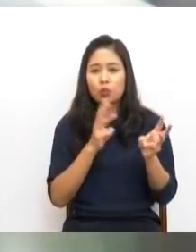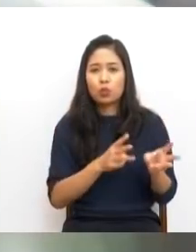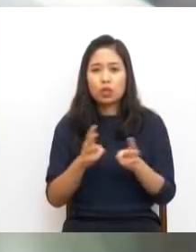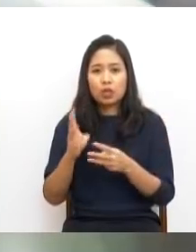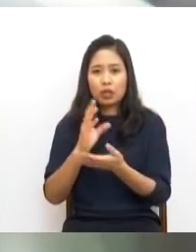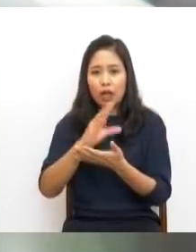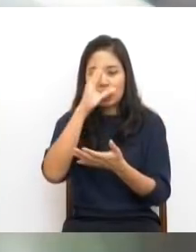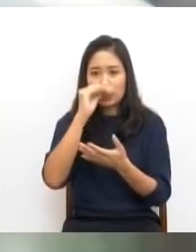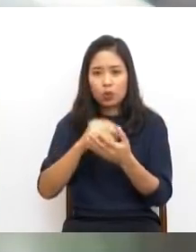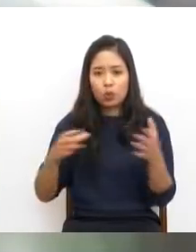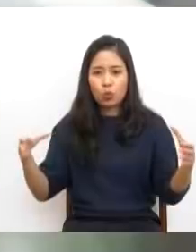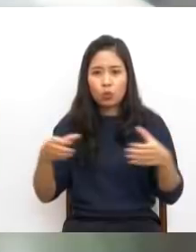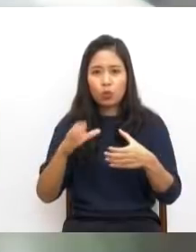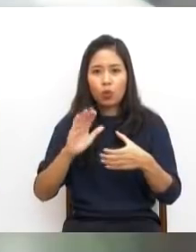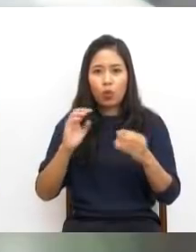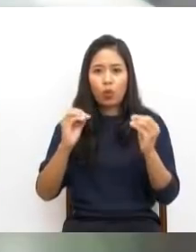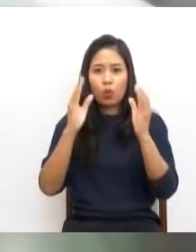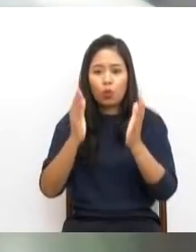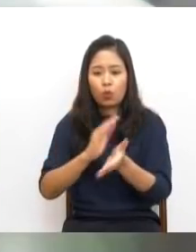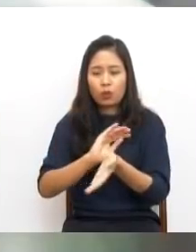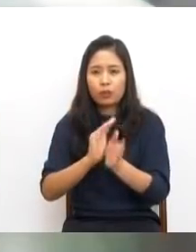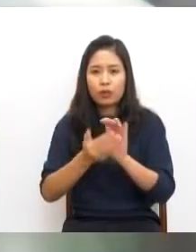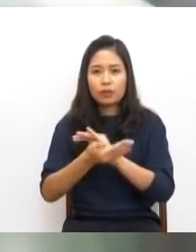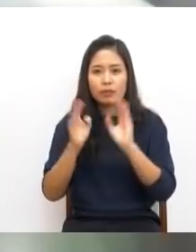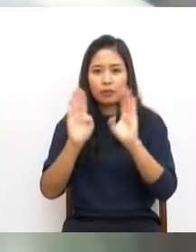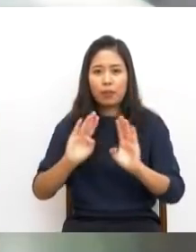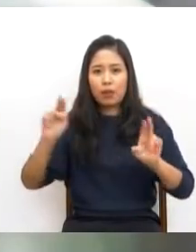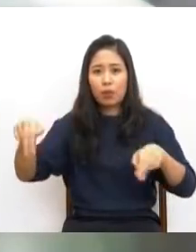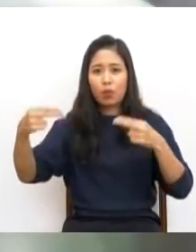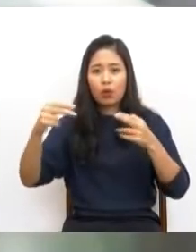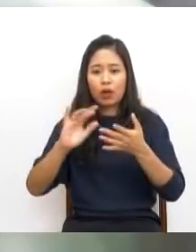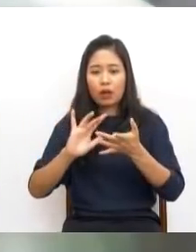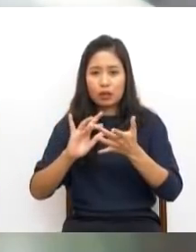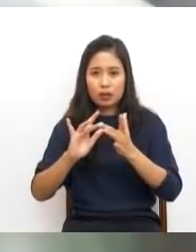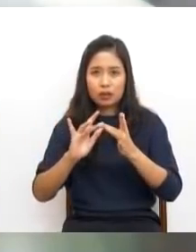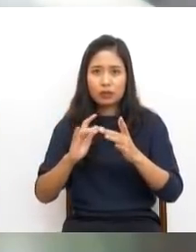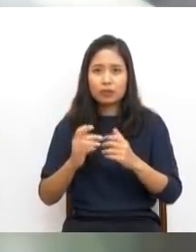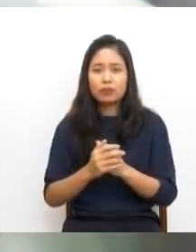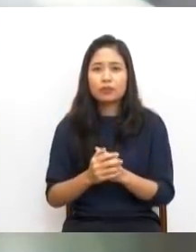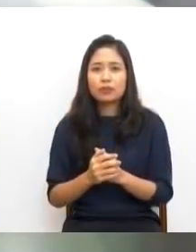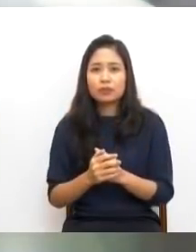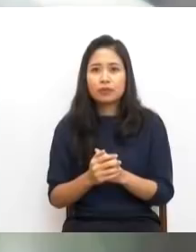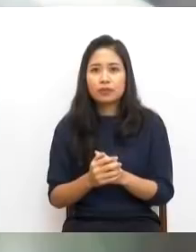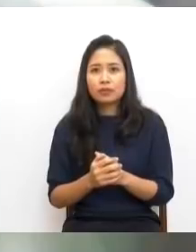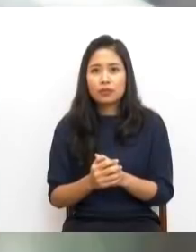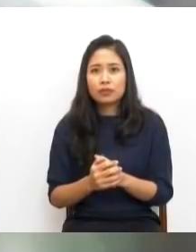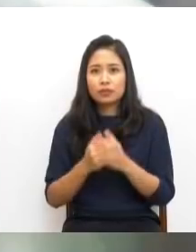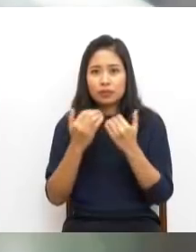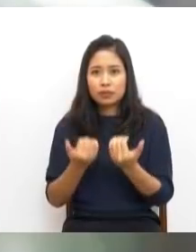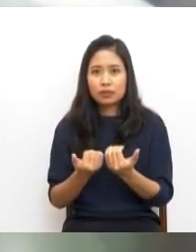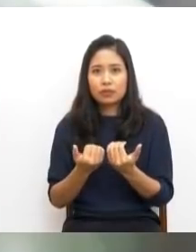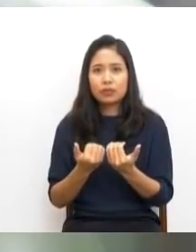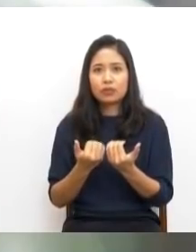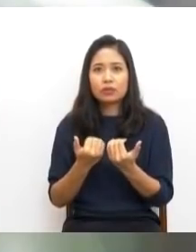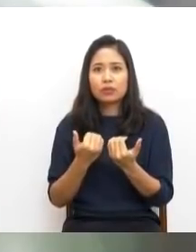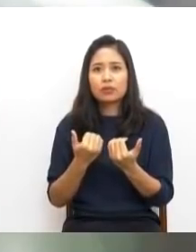บบการอบรมในลักษณะของเจอกันและสามารถทั้งออนไลน์และก็ออนไซต์นะคะแล้วก็คิดว่าทางสปทกับไทย PBS